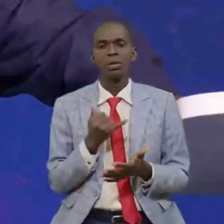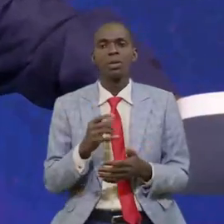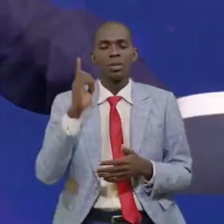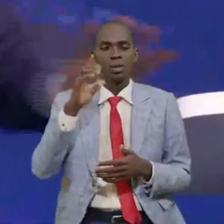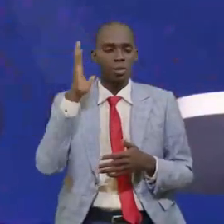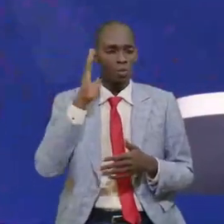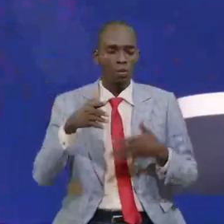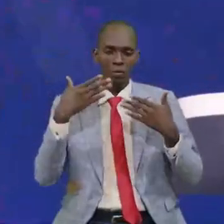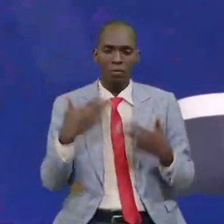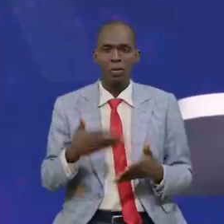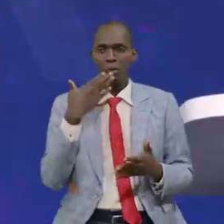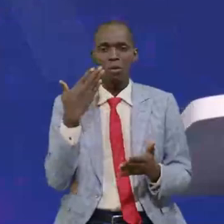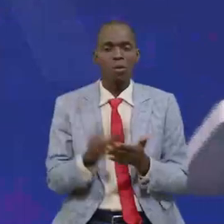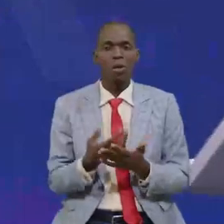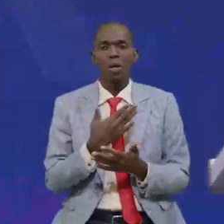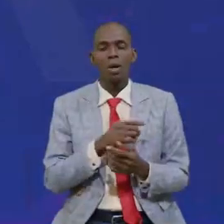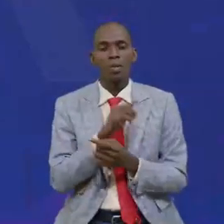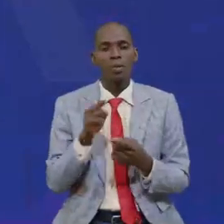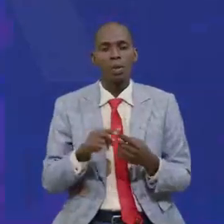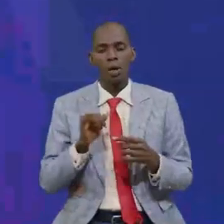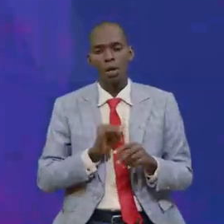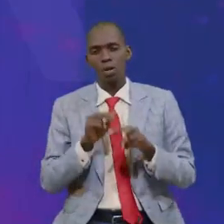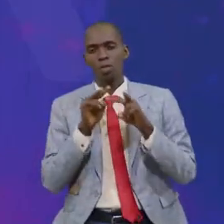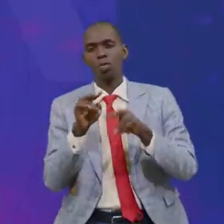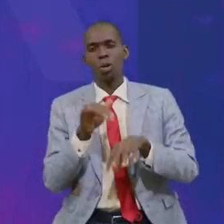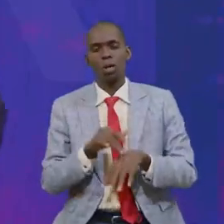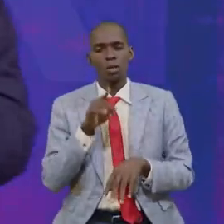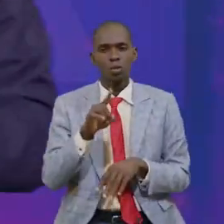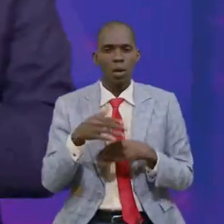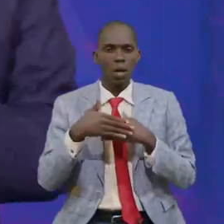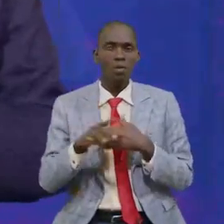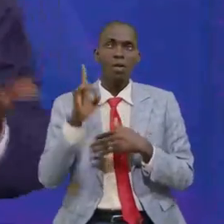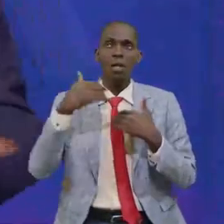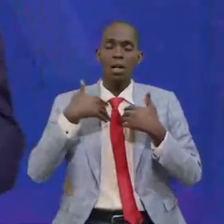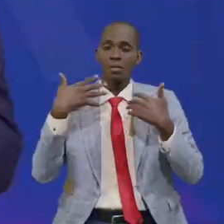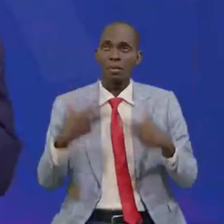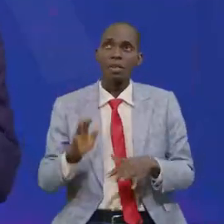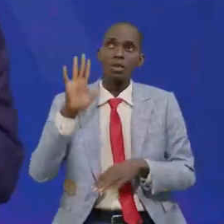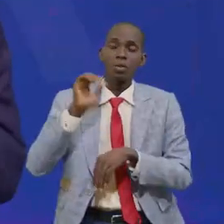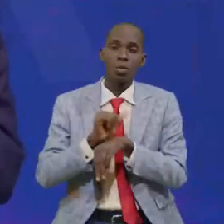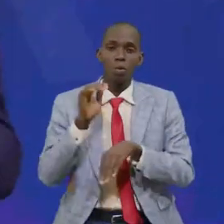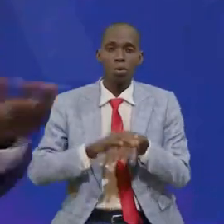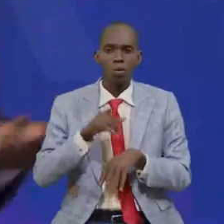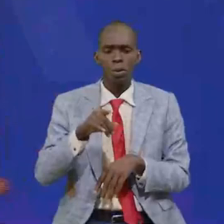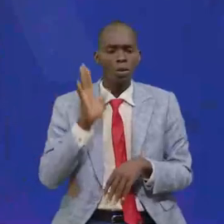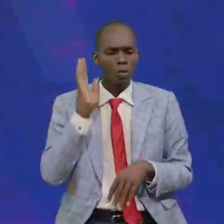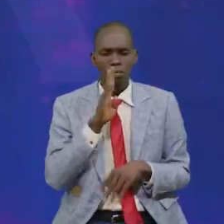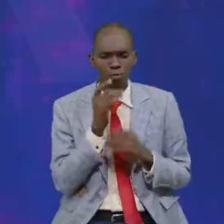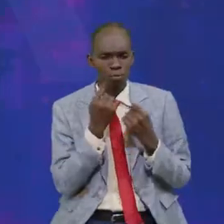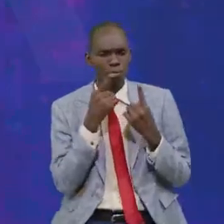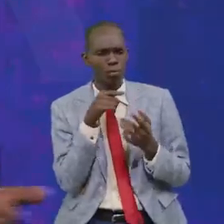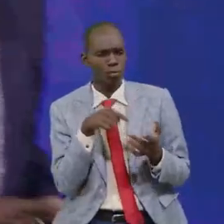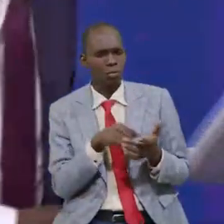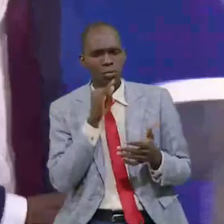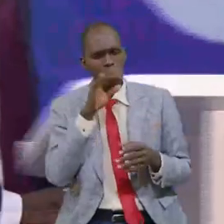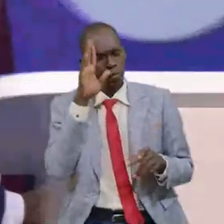il achèvera bien. Et quand je te regarderai, après qu'il aurait travaillé, je serai surpris. C'était tel frère ça.